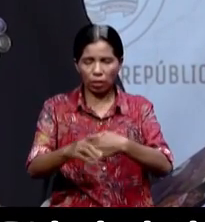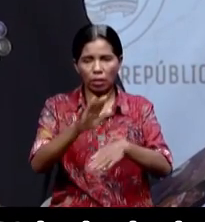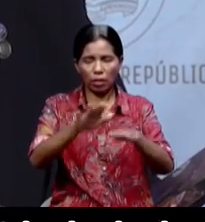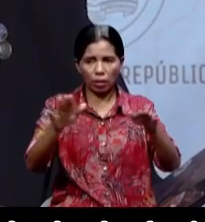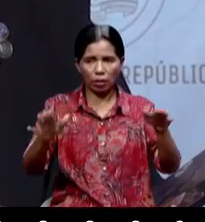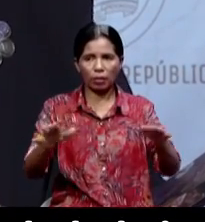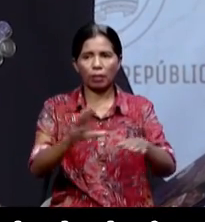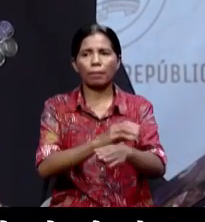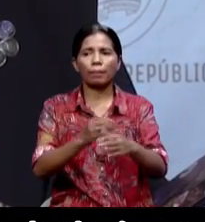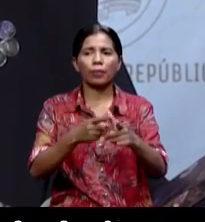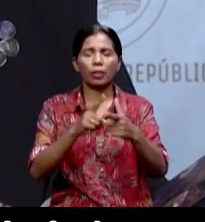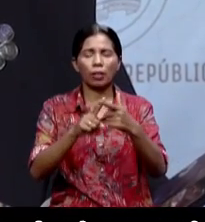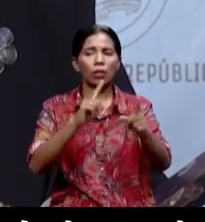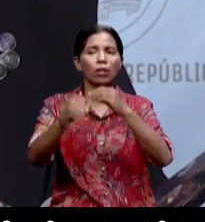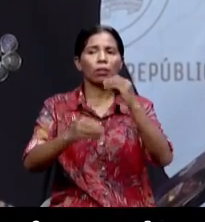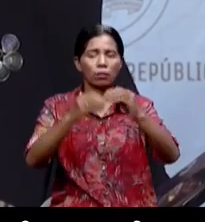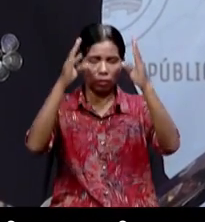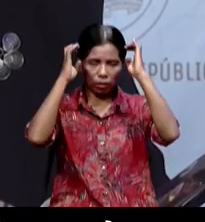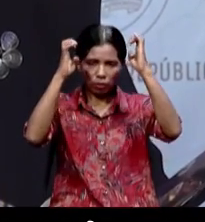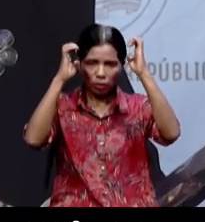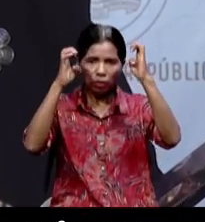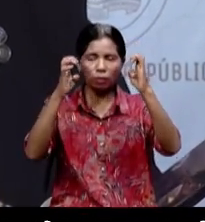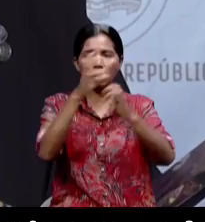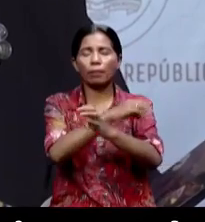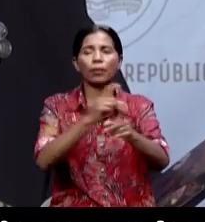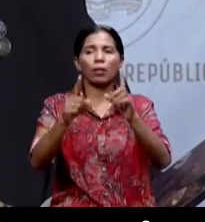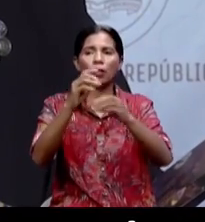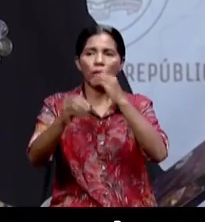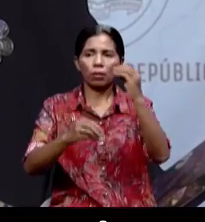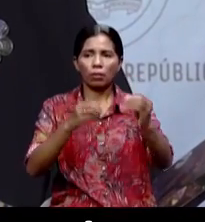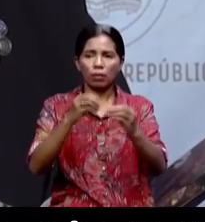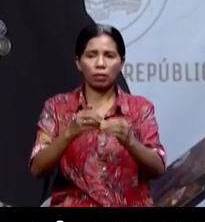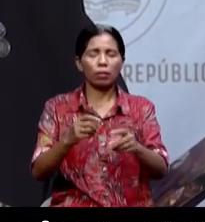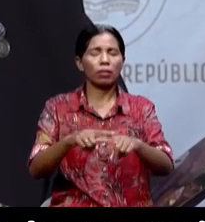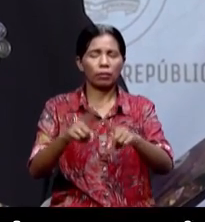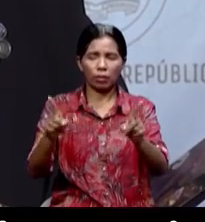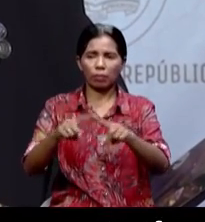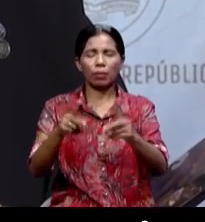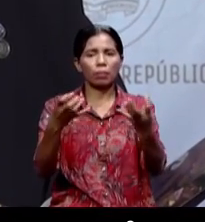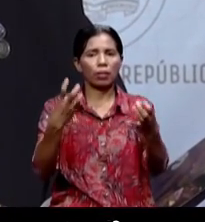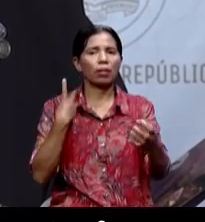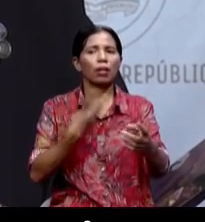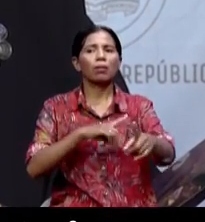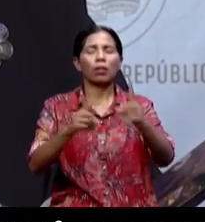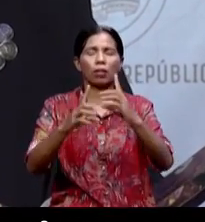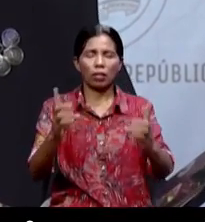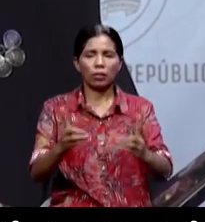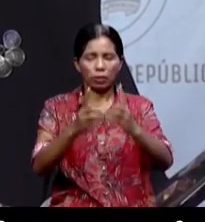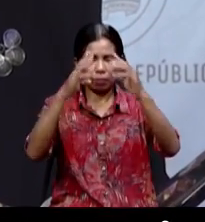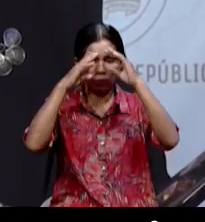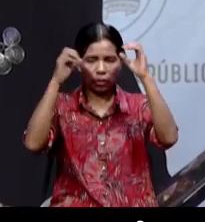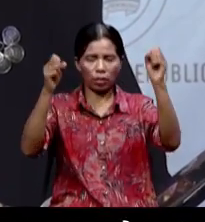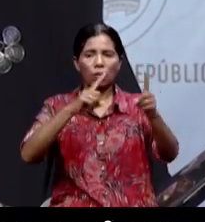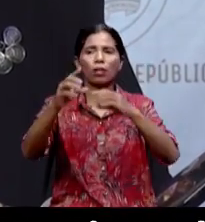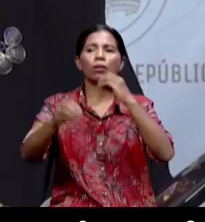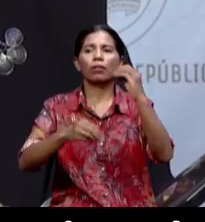abbiamo ICD, non mos quelli quando va educação, quelli quando va what we in barbarcos ne abbiamo con quelli sul presidente, spesso non mos quelli